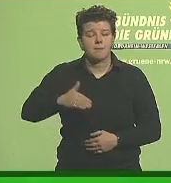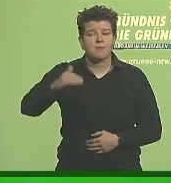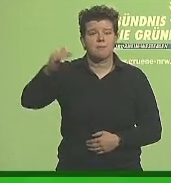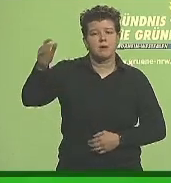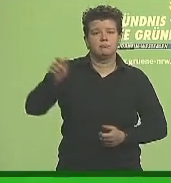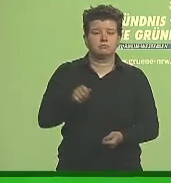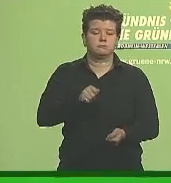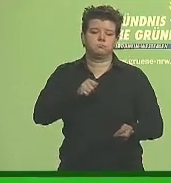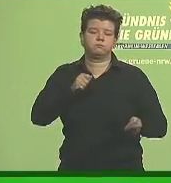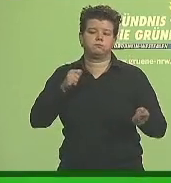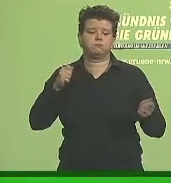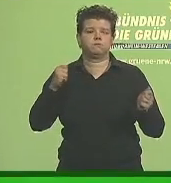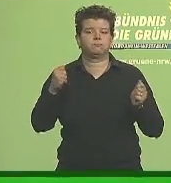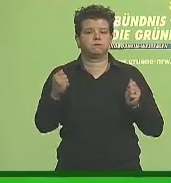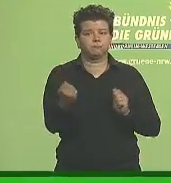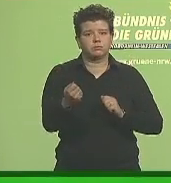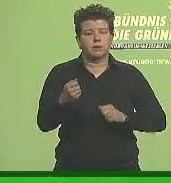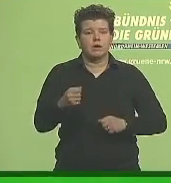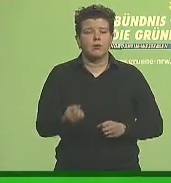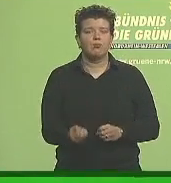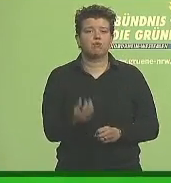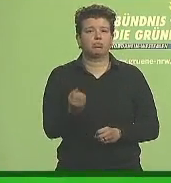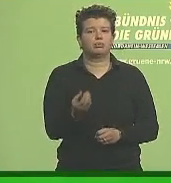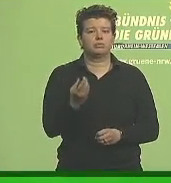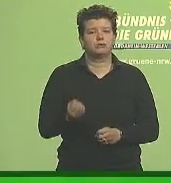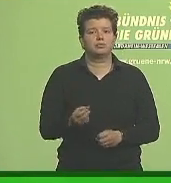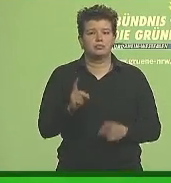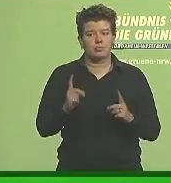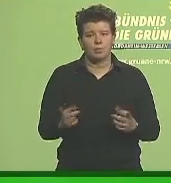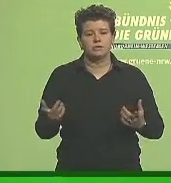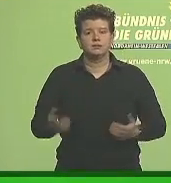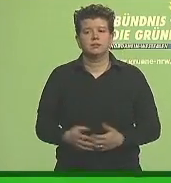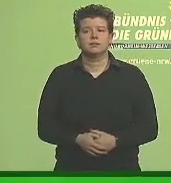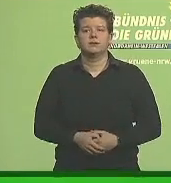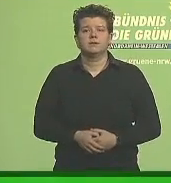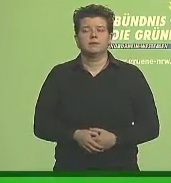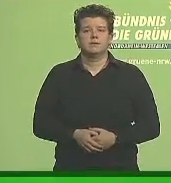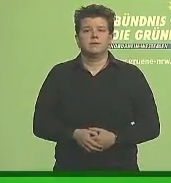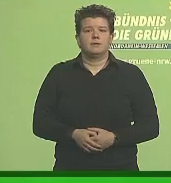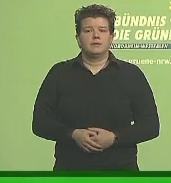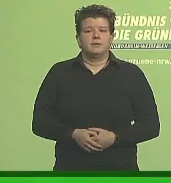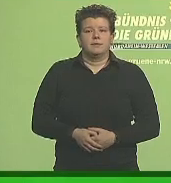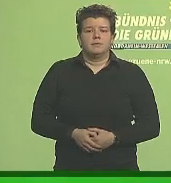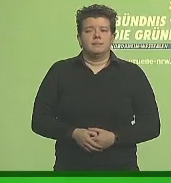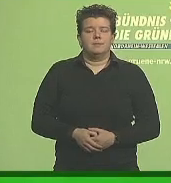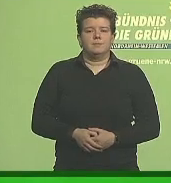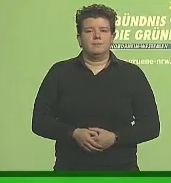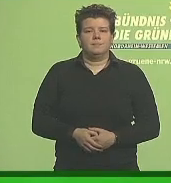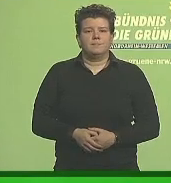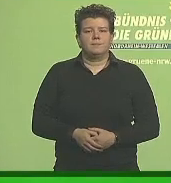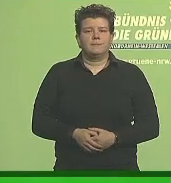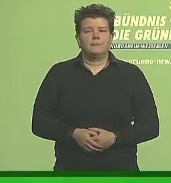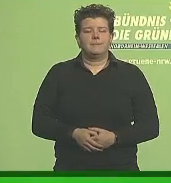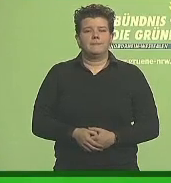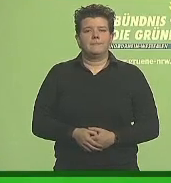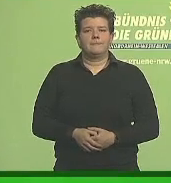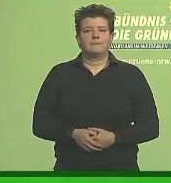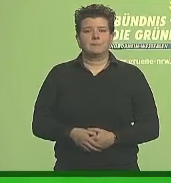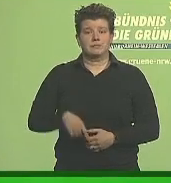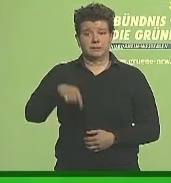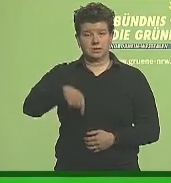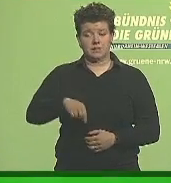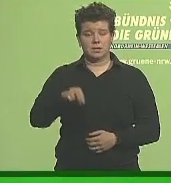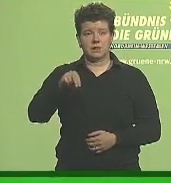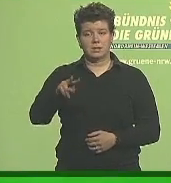die Fertigung wieder eine marktfähige Photovoltaik hier bei uns, auch in NRW,